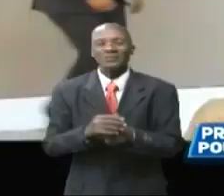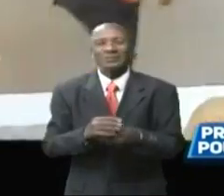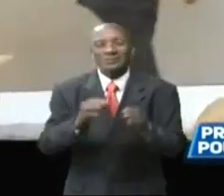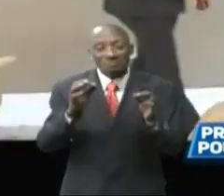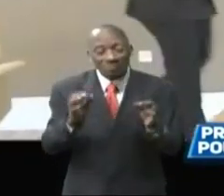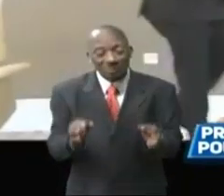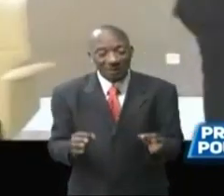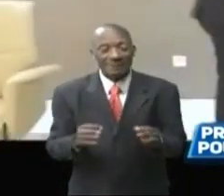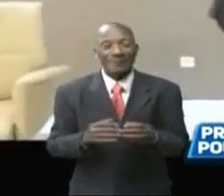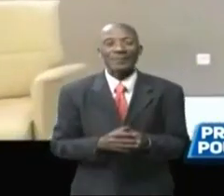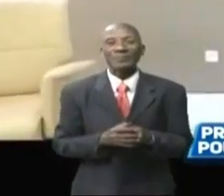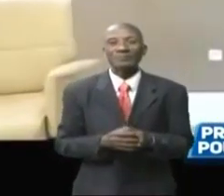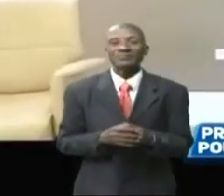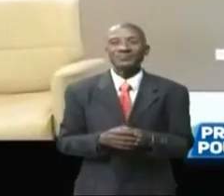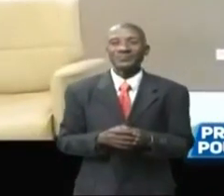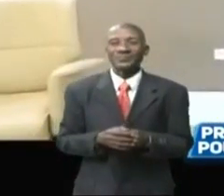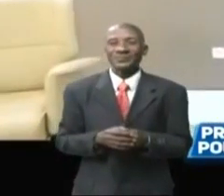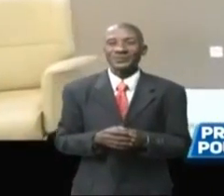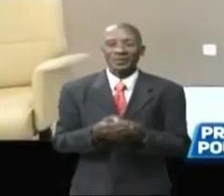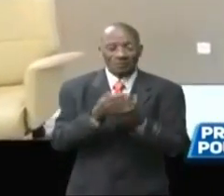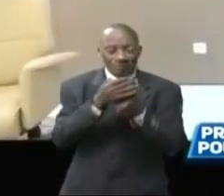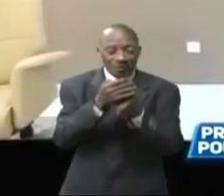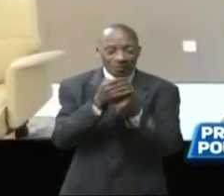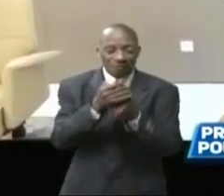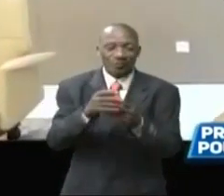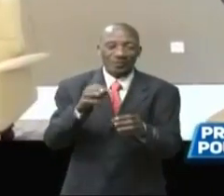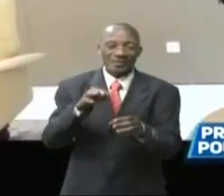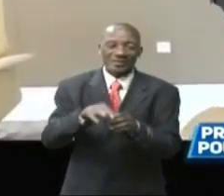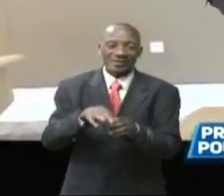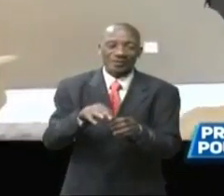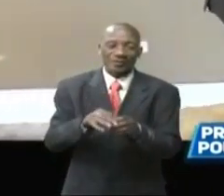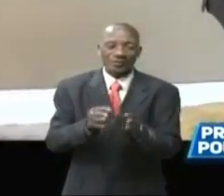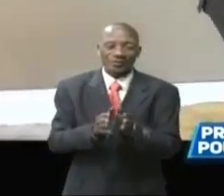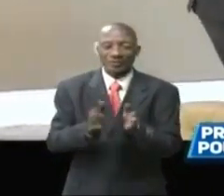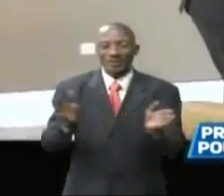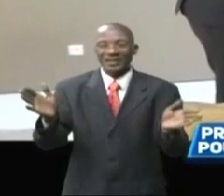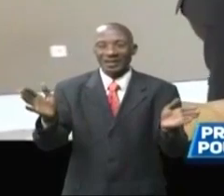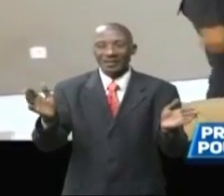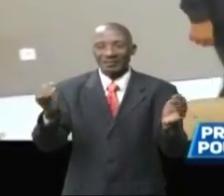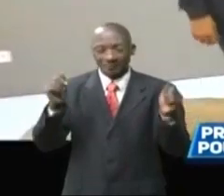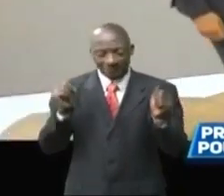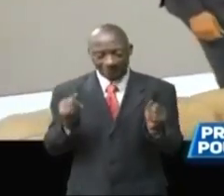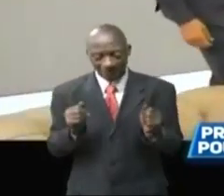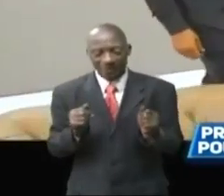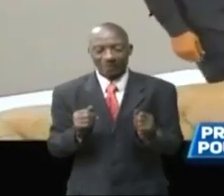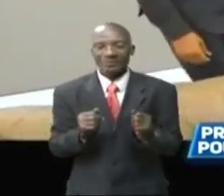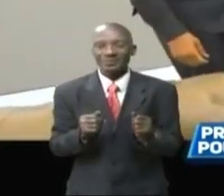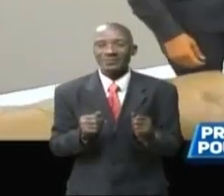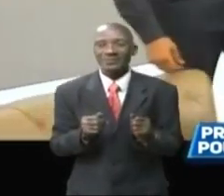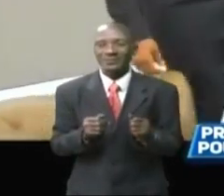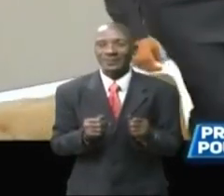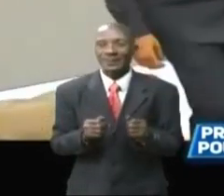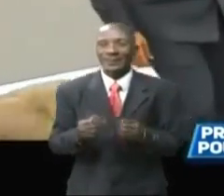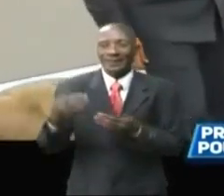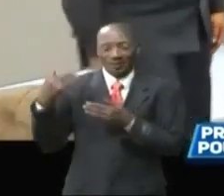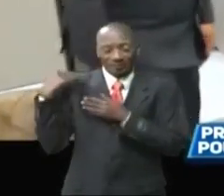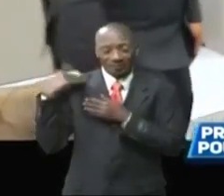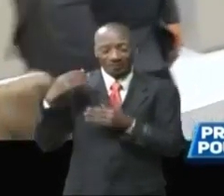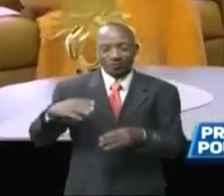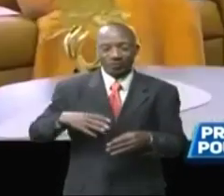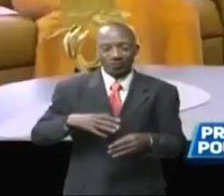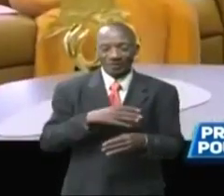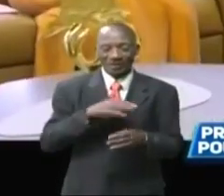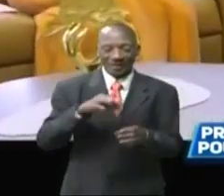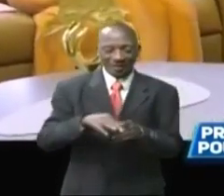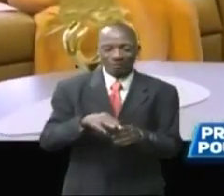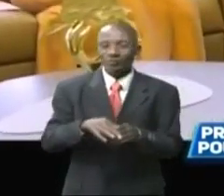élections générales en République démocratique du Congo, les rencontres entre la CENI et les partenaires se multiplient. Ce lundi 18 septembre